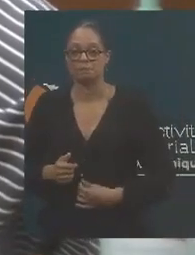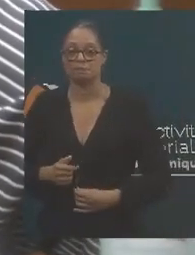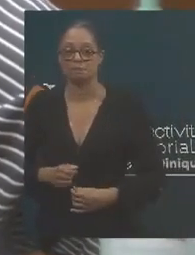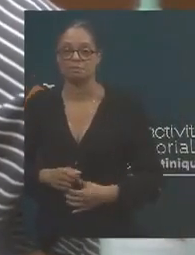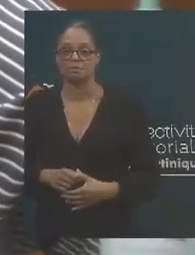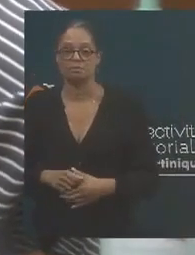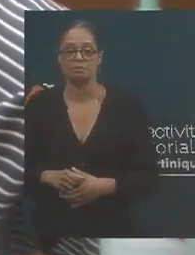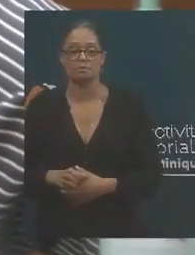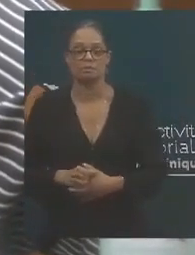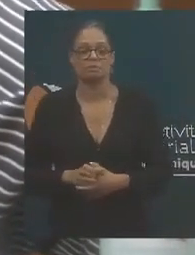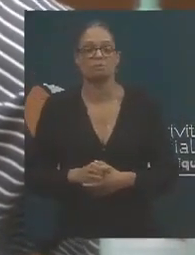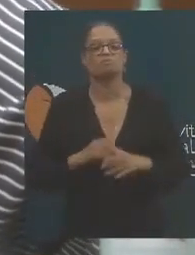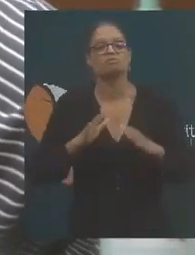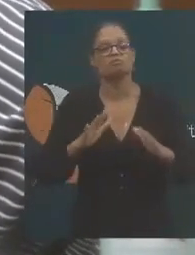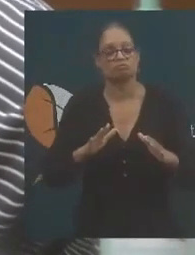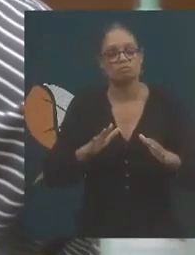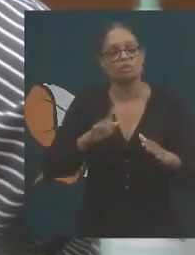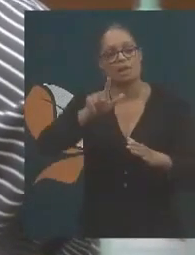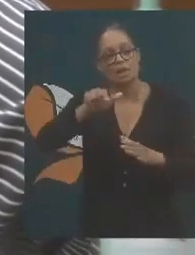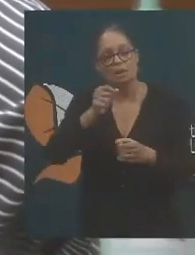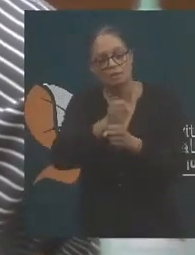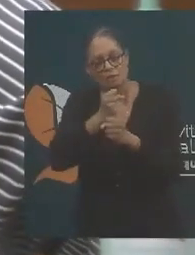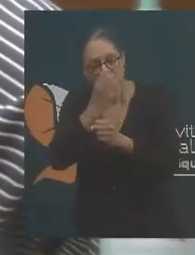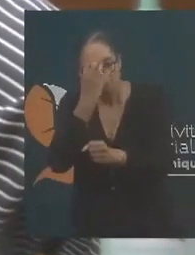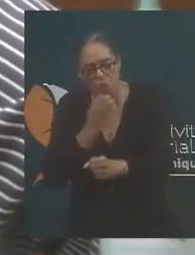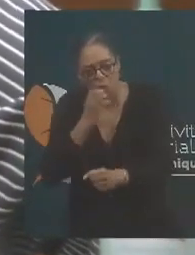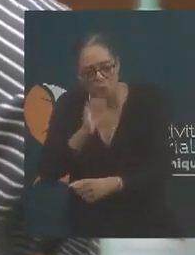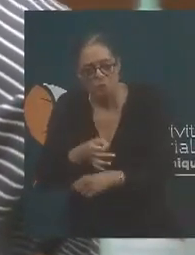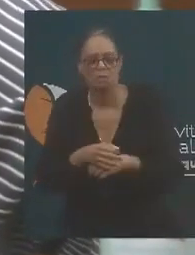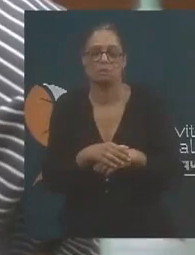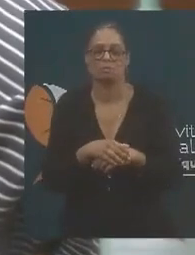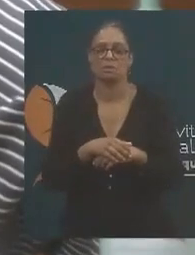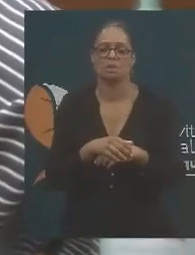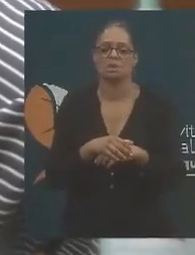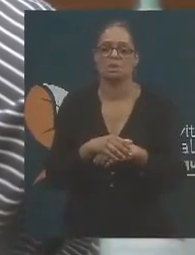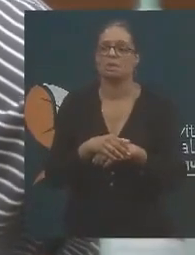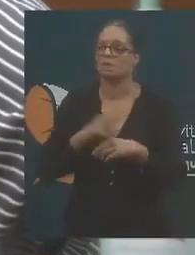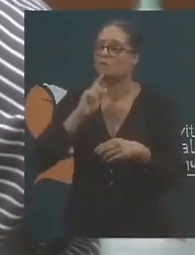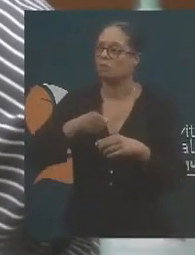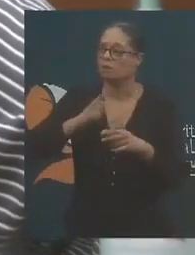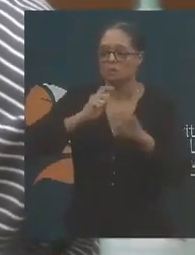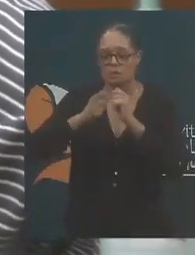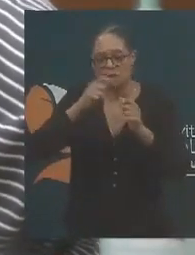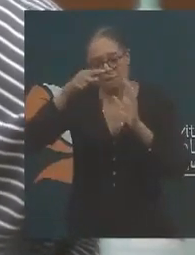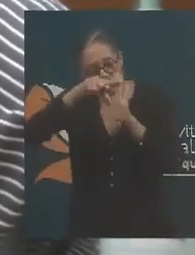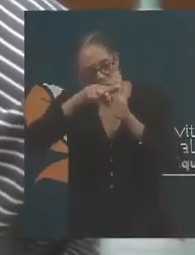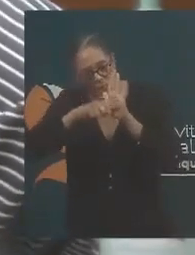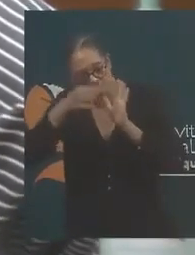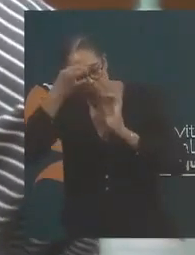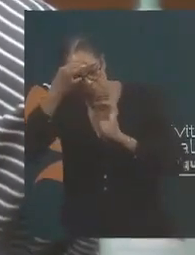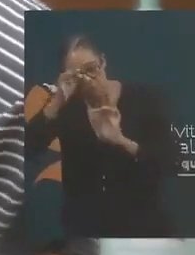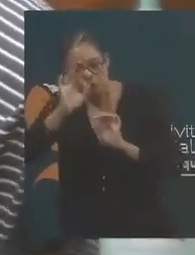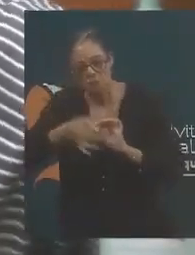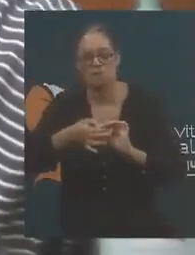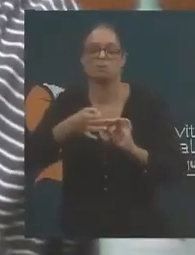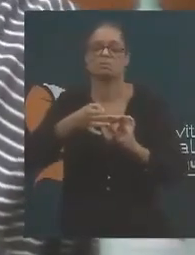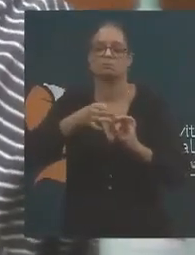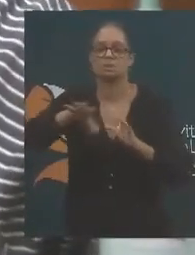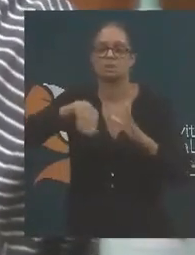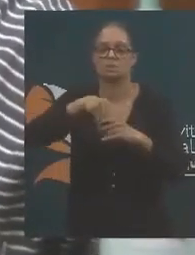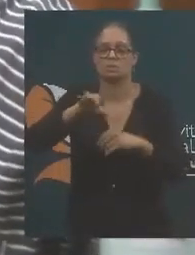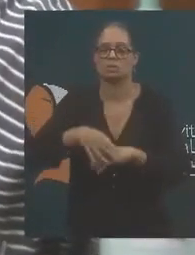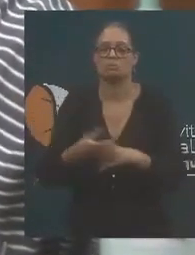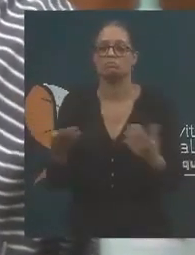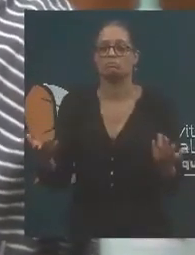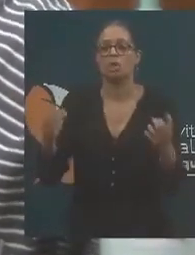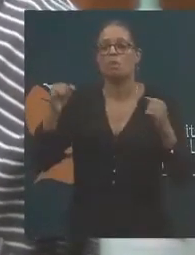Nous attendrons lorsqu'il y aura un travail sérieux, lorsqu'on viendra pour débattre de résolution. Alors, on nous